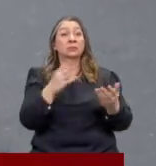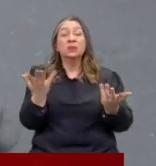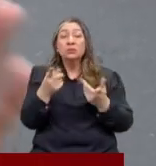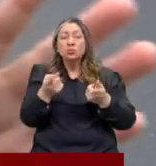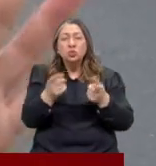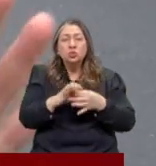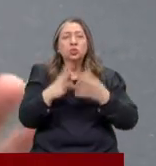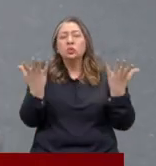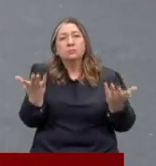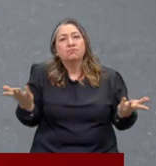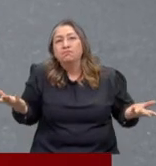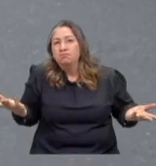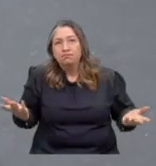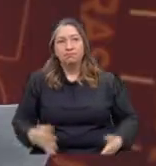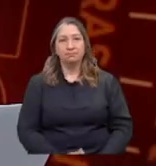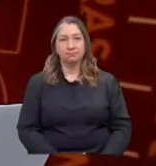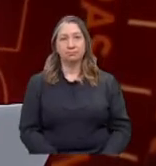işin altından kalkacağız?